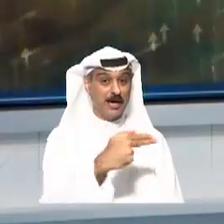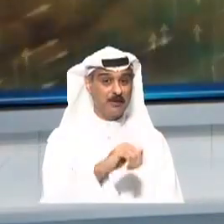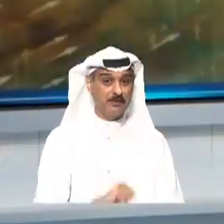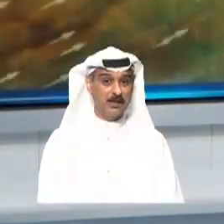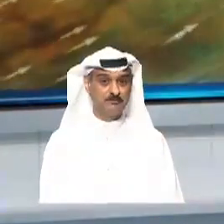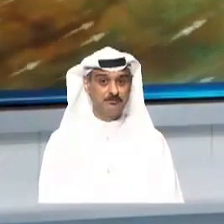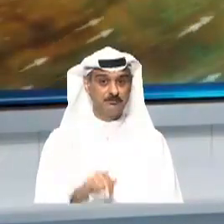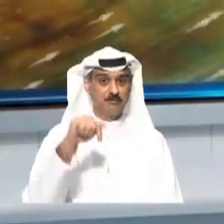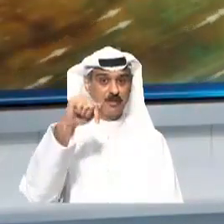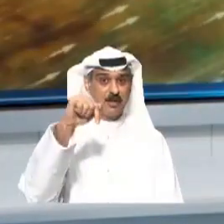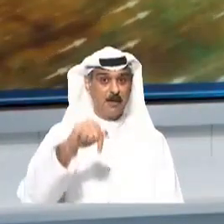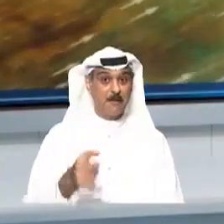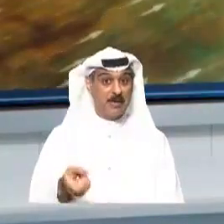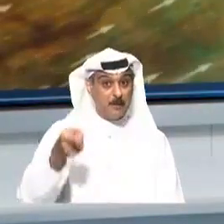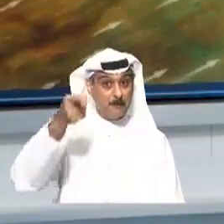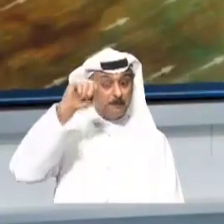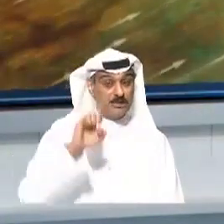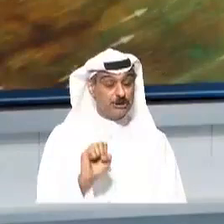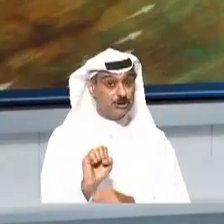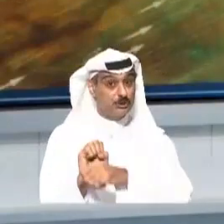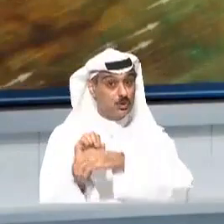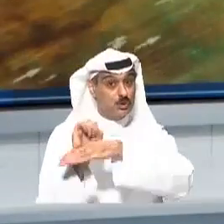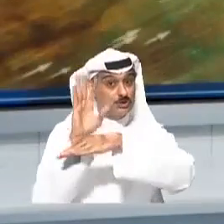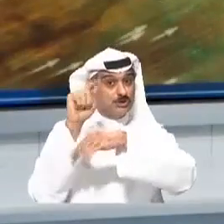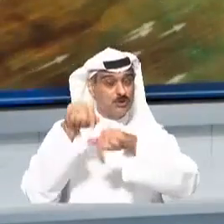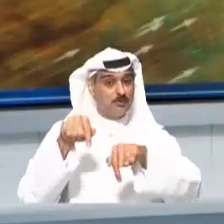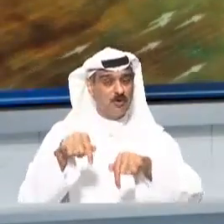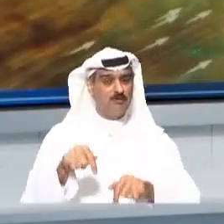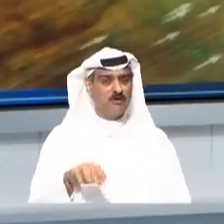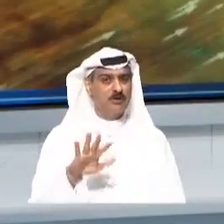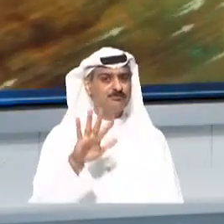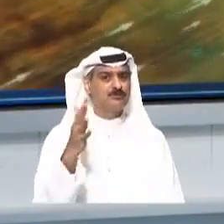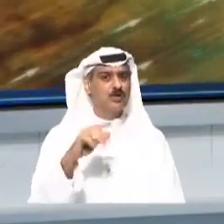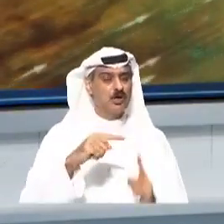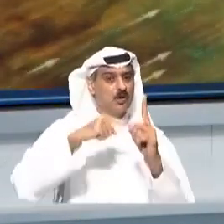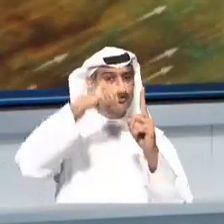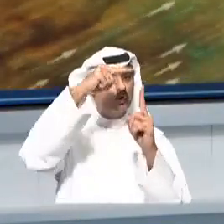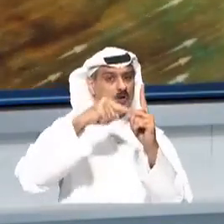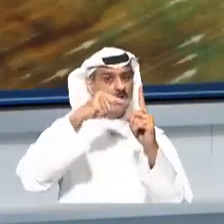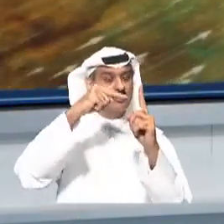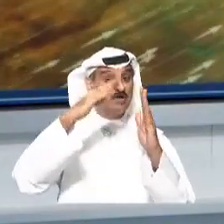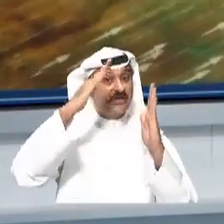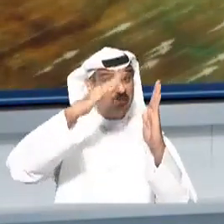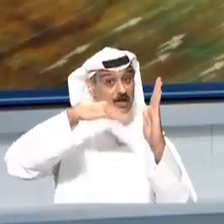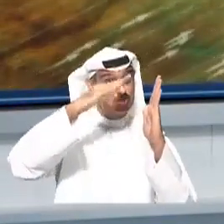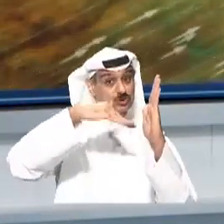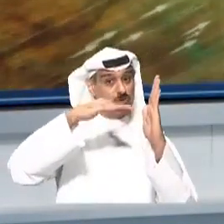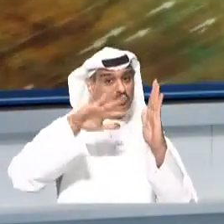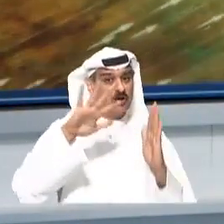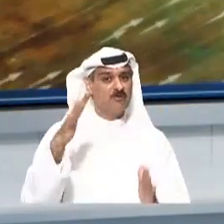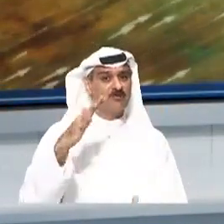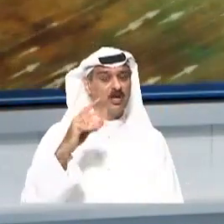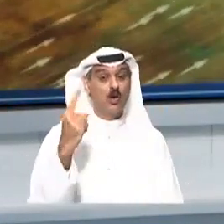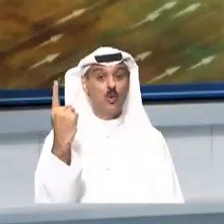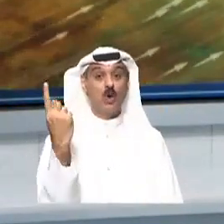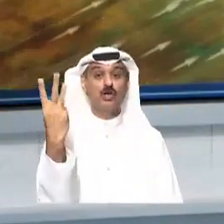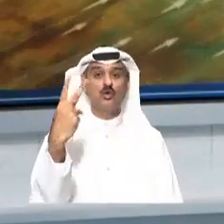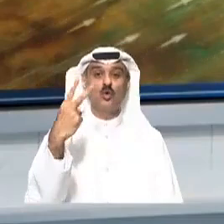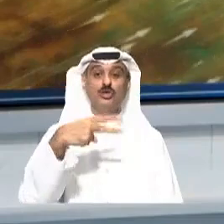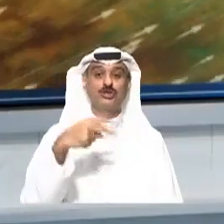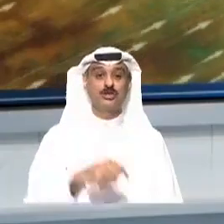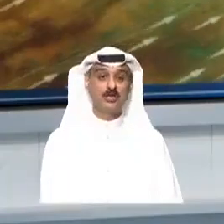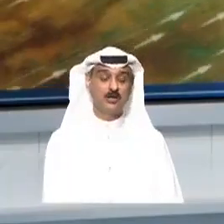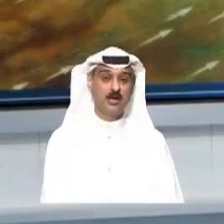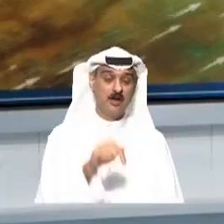بداية دخول ساعات الصباح الأولى من نهار يوم الغد، متوقع أن تكون درجات الحرارة الصغرى متفاوتة ما بين 21 درجة